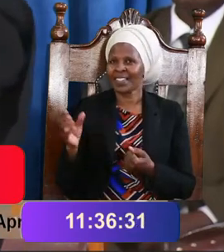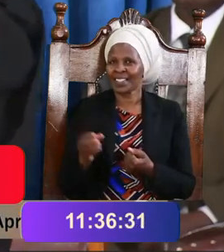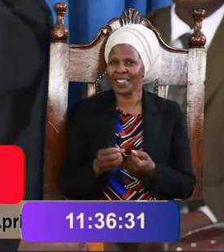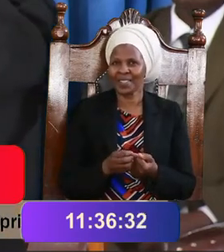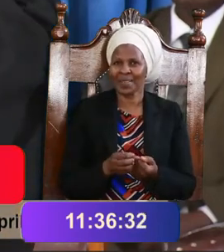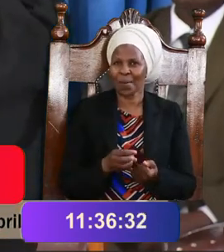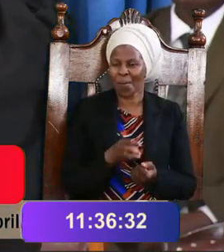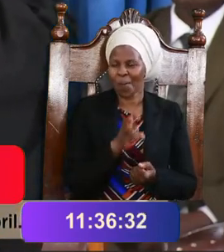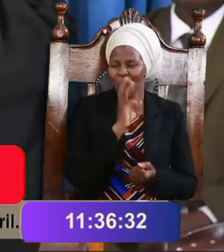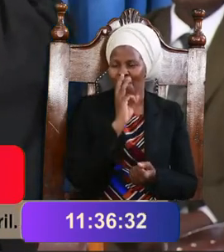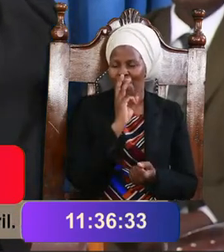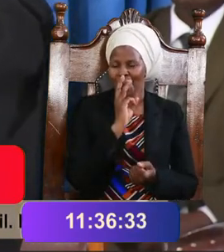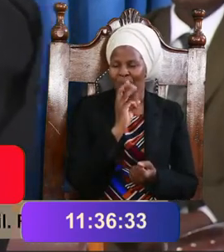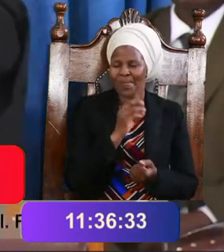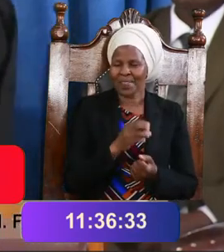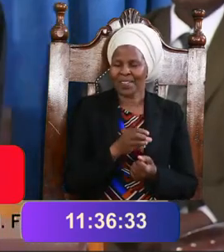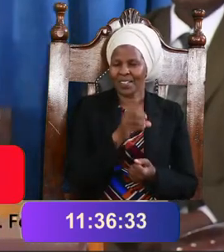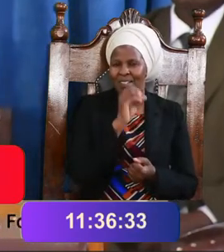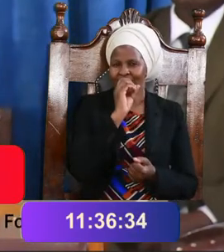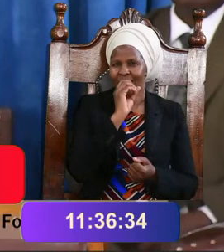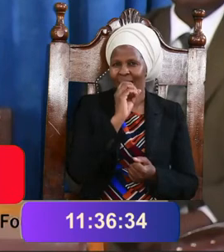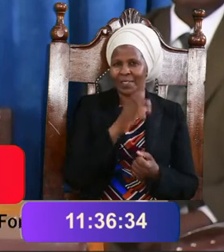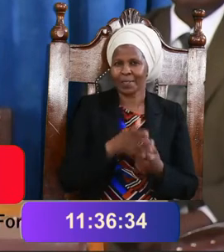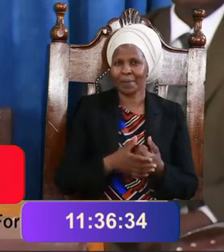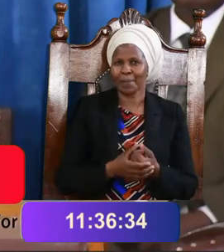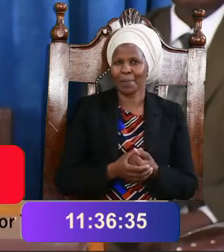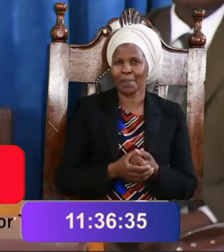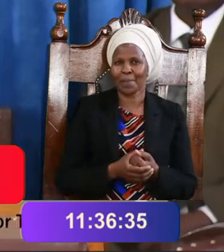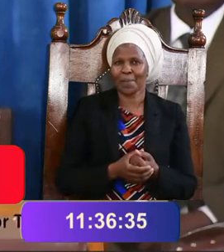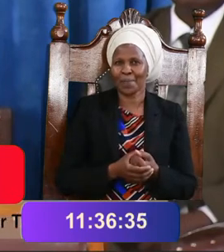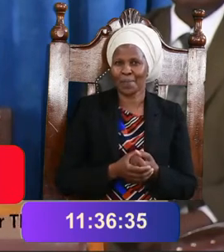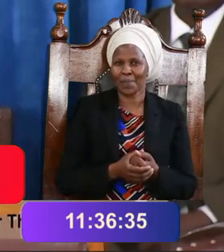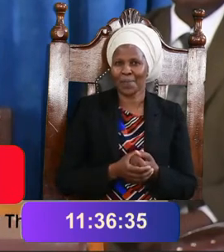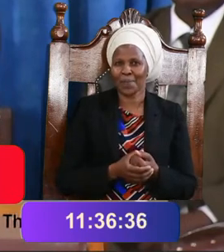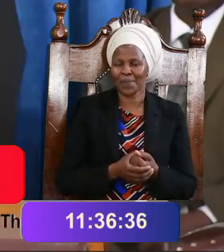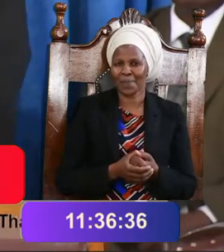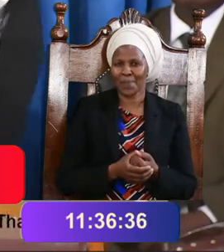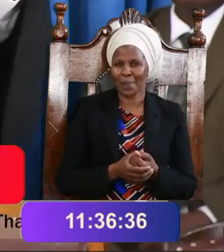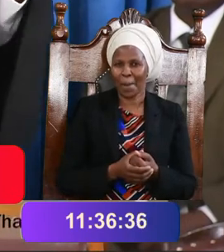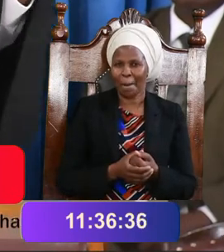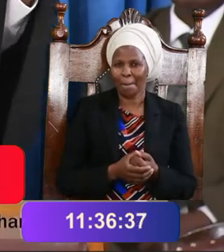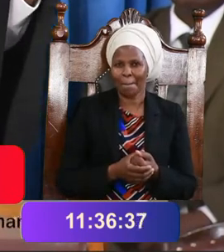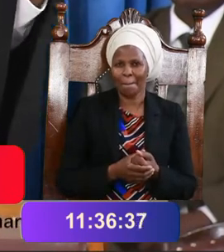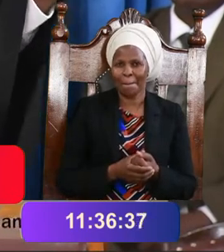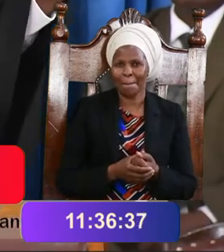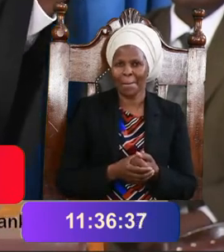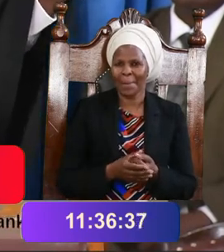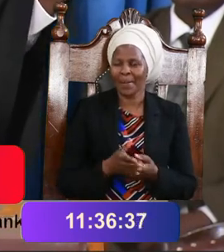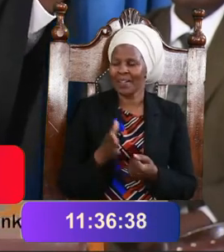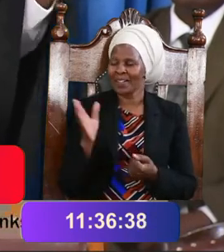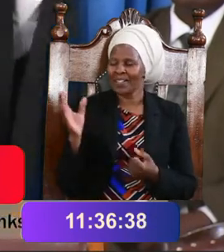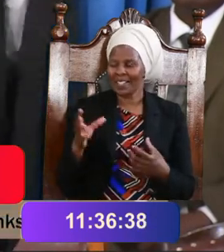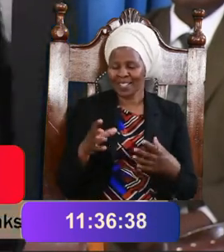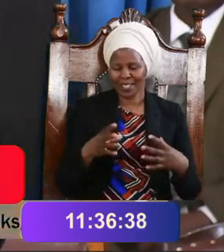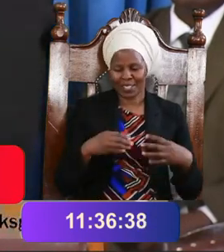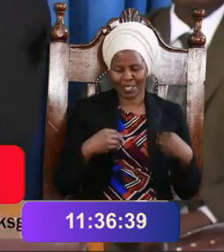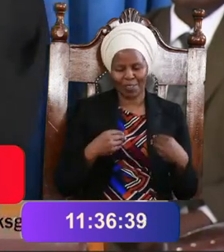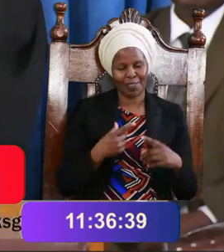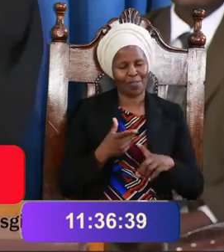kidogo, manake na yahitaji. Na hii nimepatiwa na Hospitality Ministry ya Bahati. Kwa